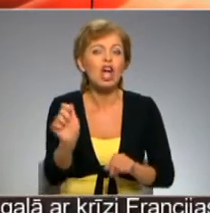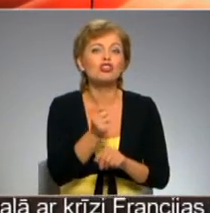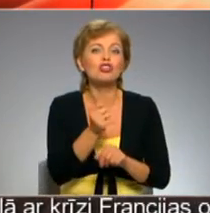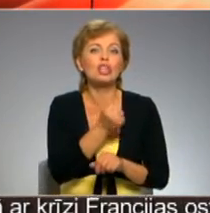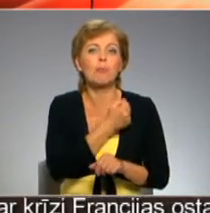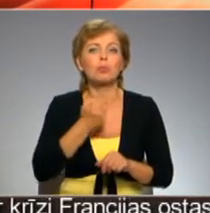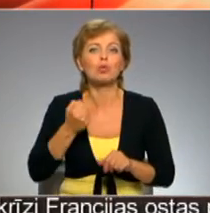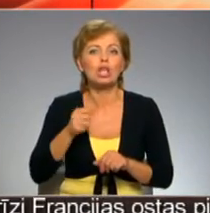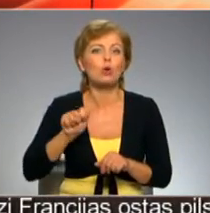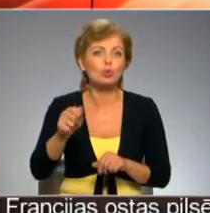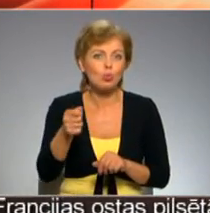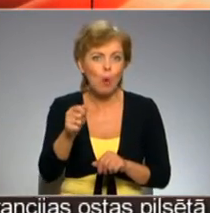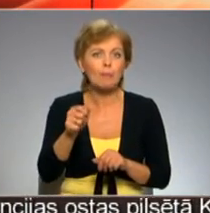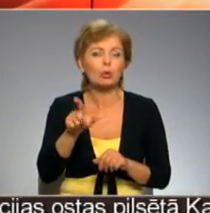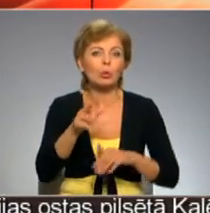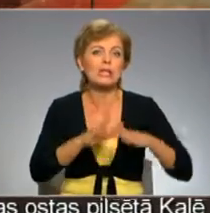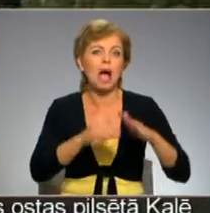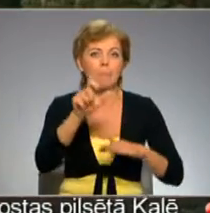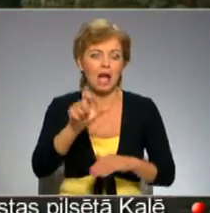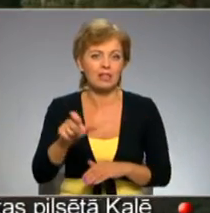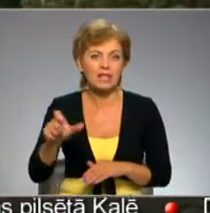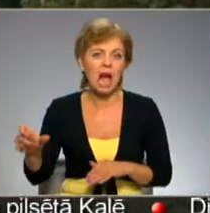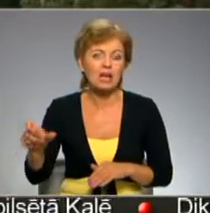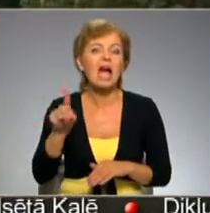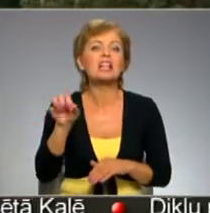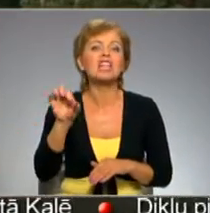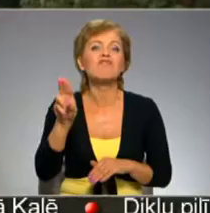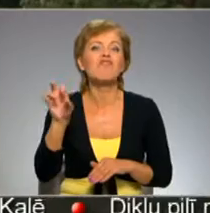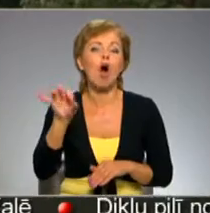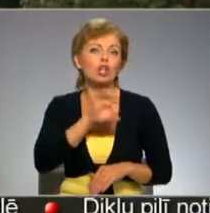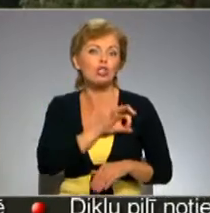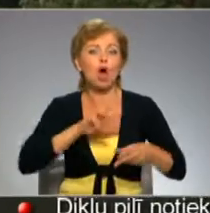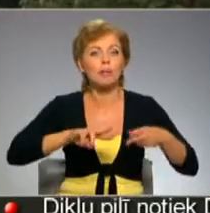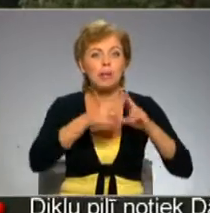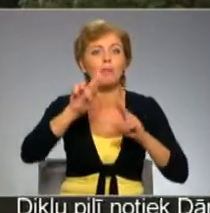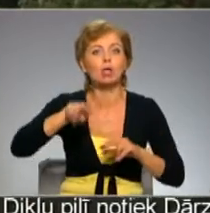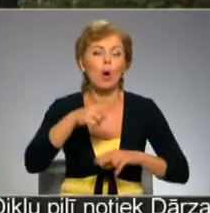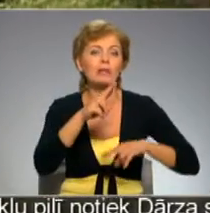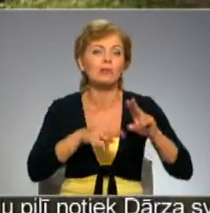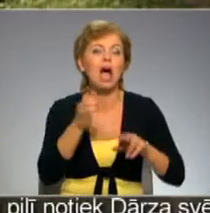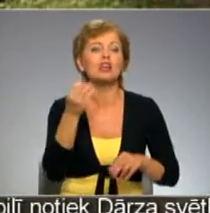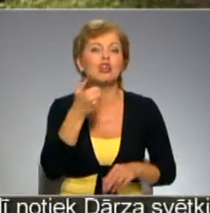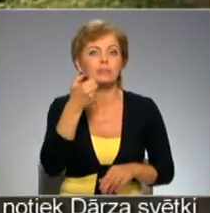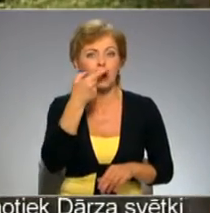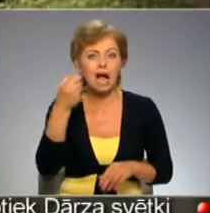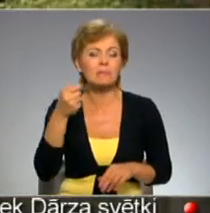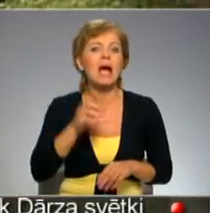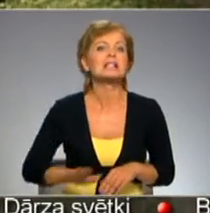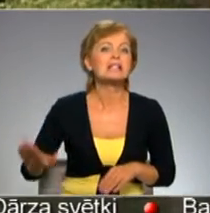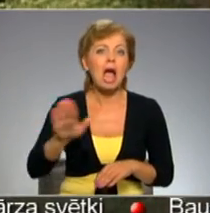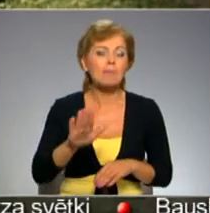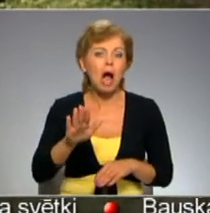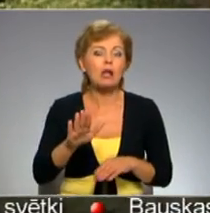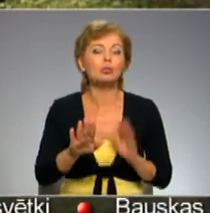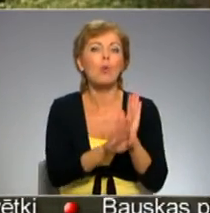rosās amatnieki. Vairāk TV Spektrs. Livonijas ordeņa pils Dobelē celta 14. Gadsimtā zemgaļu koka pils